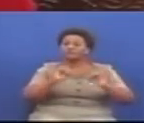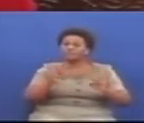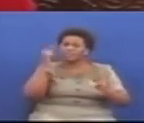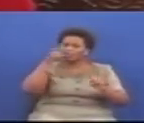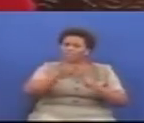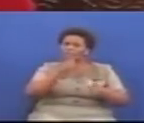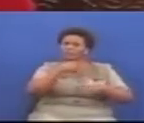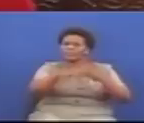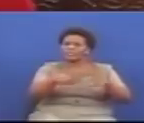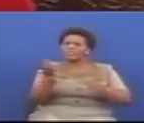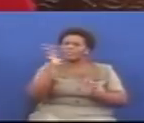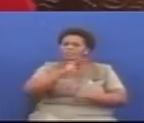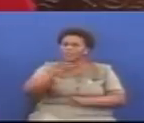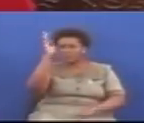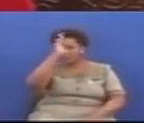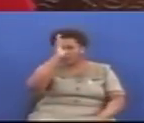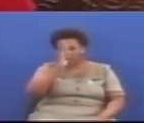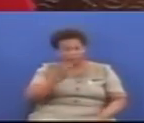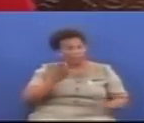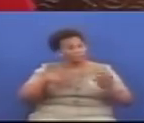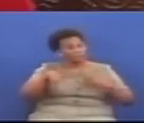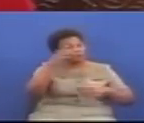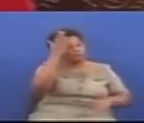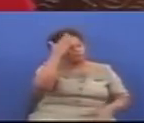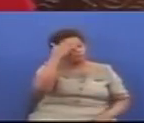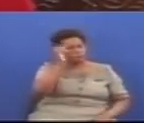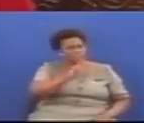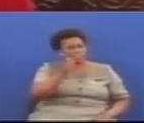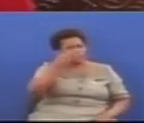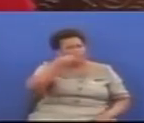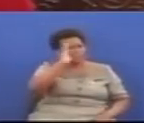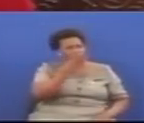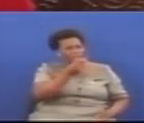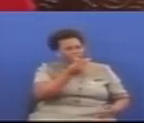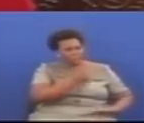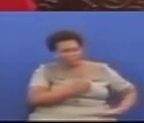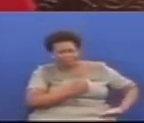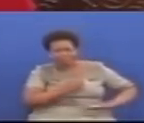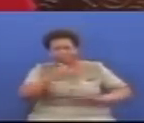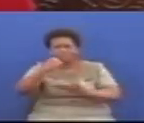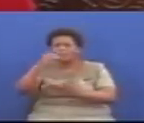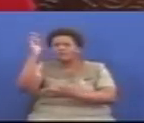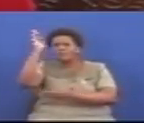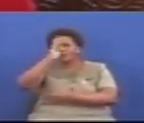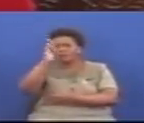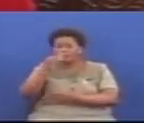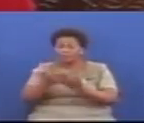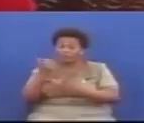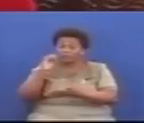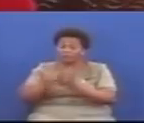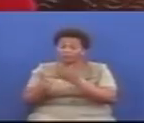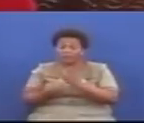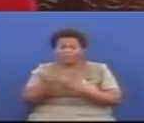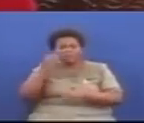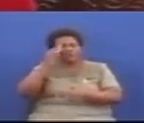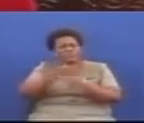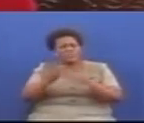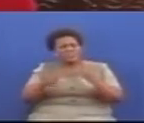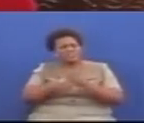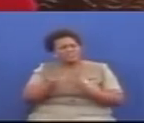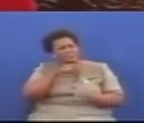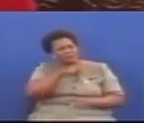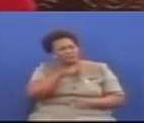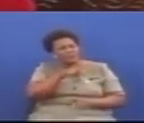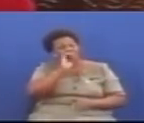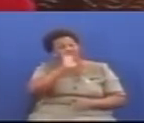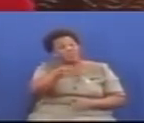ni lini serikali itapeleka pesa za kutosha barabara hizi za muda mrefu takriban miaka 10 iweze